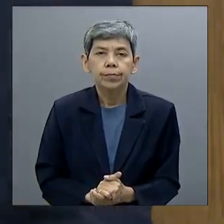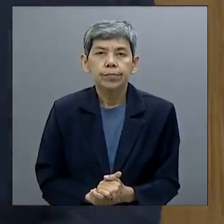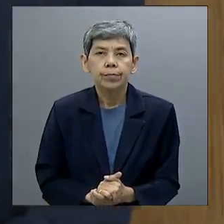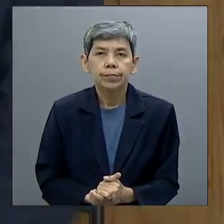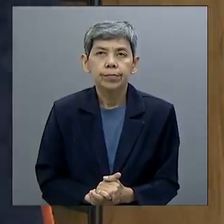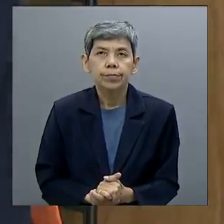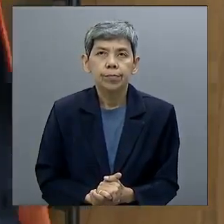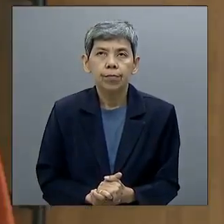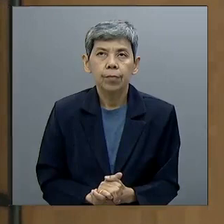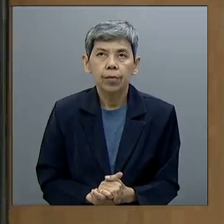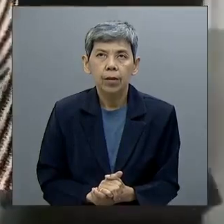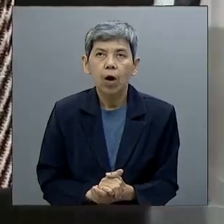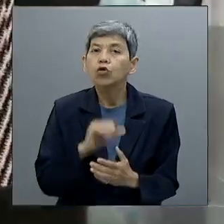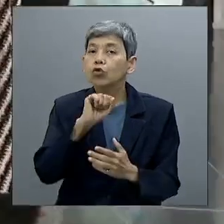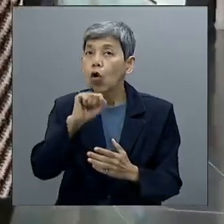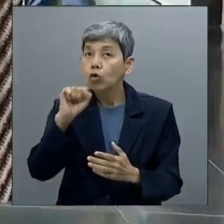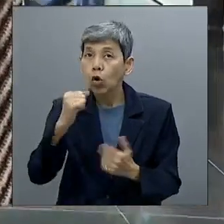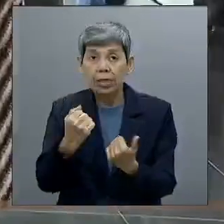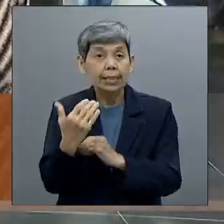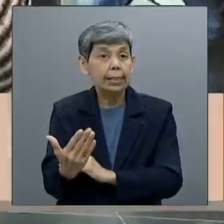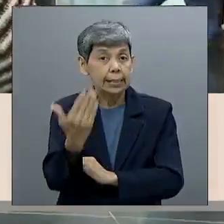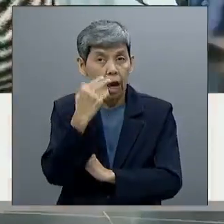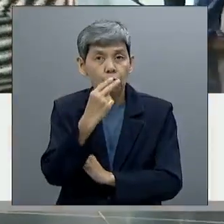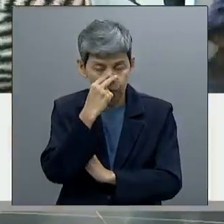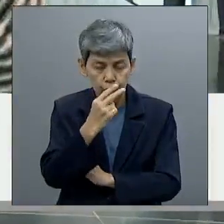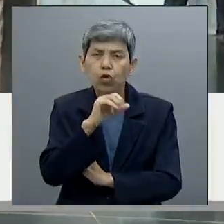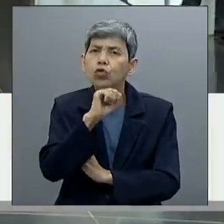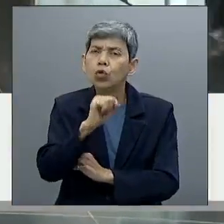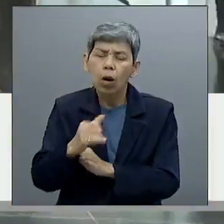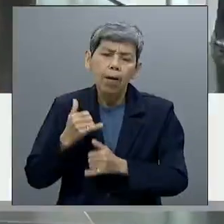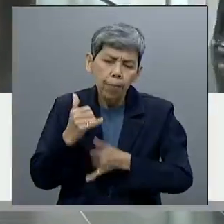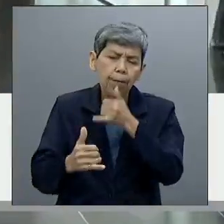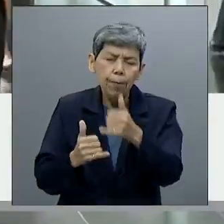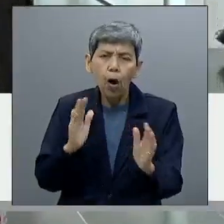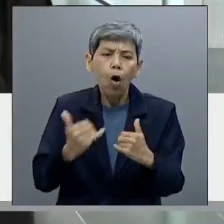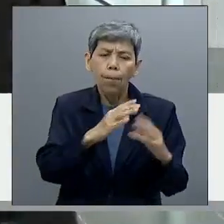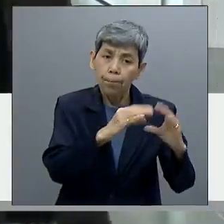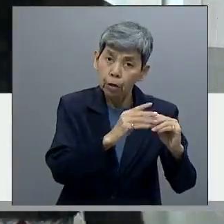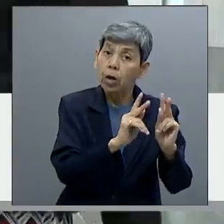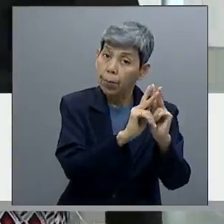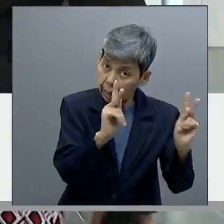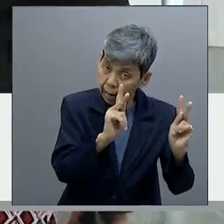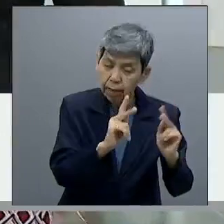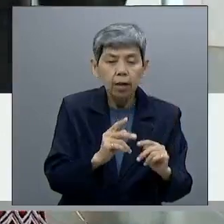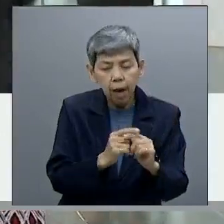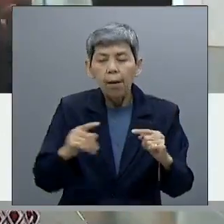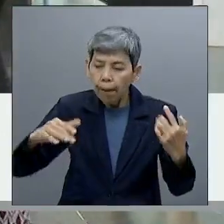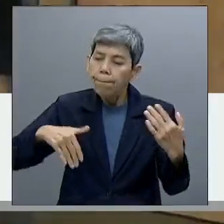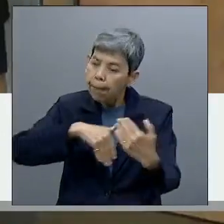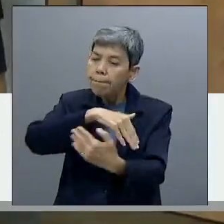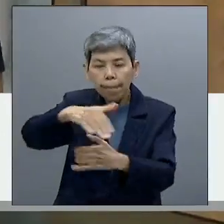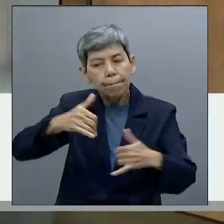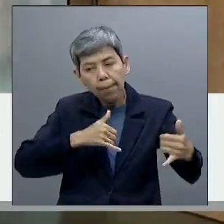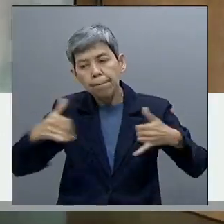บรรยากาศก่อนการประชุมสภาผู้แทนราษฎรเช้านี้คึกคักมากค่ะส.ส.เดินวนสลับเข้าออกห้องประชุมกรรมาธิการทั้ง35คณะเพ